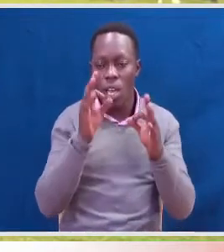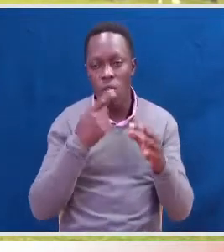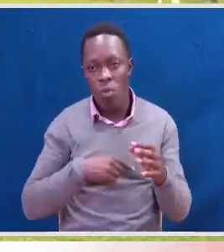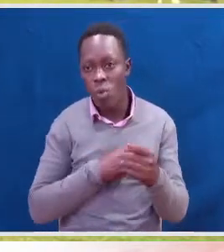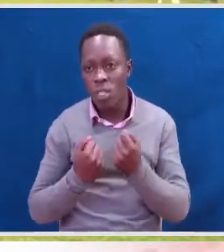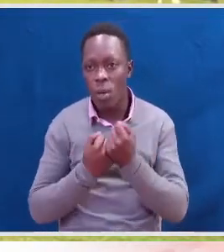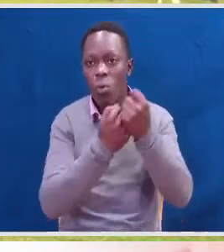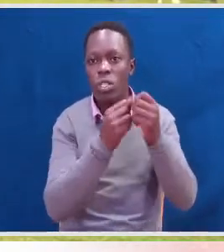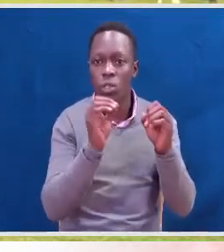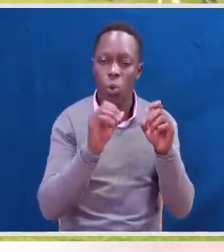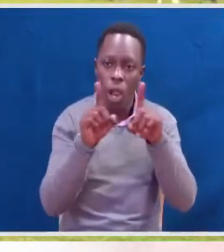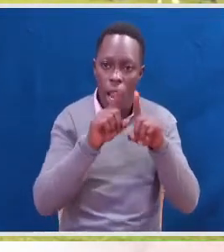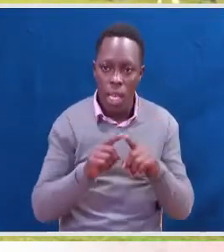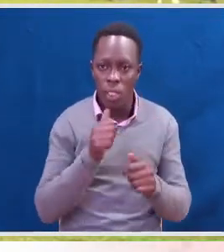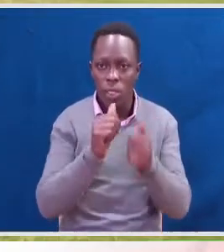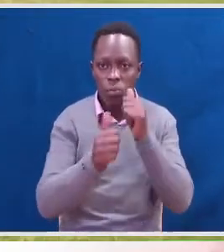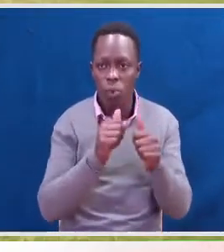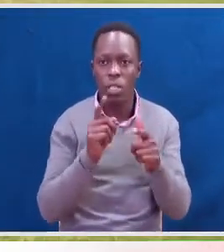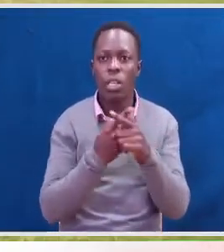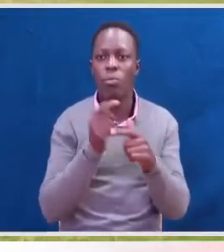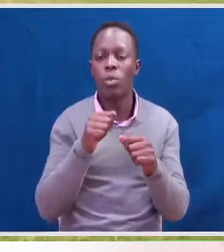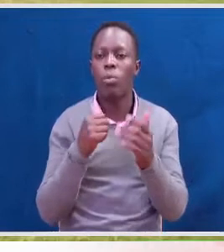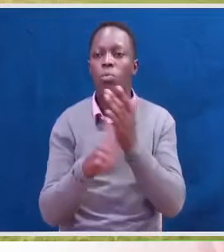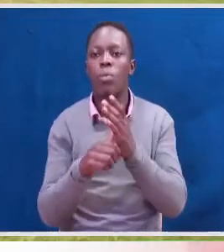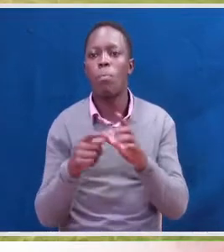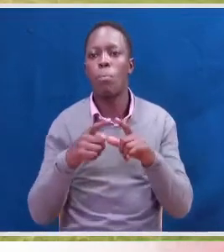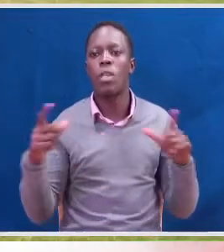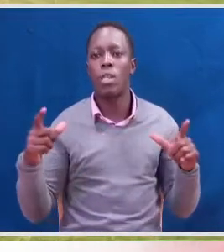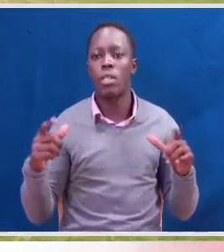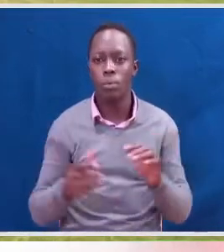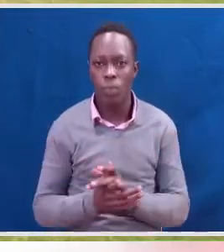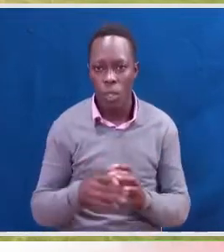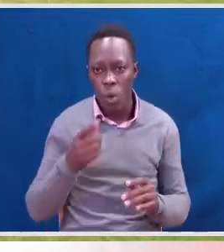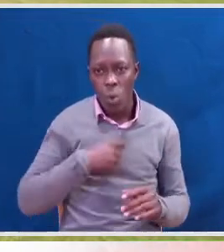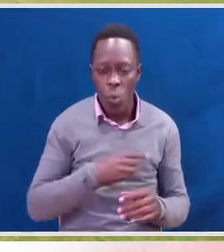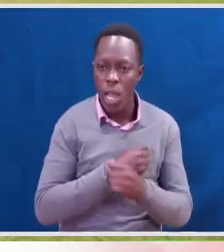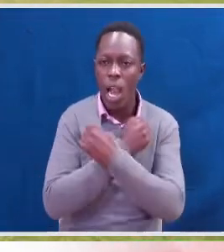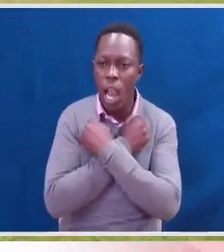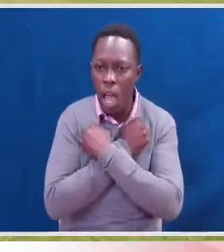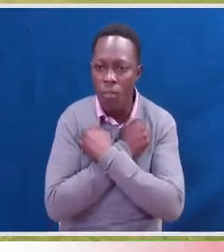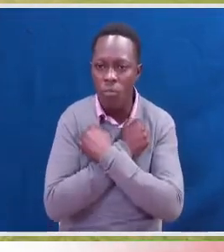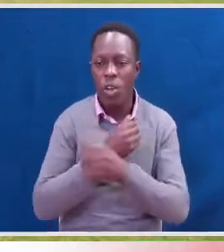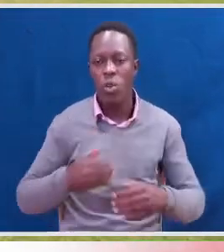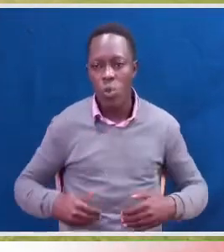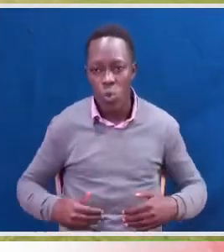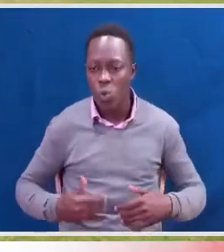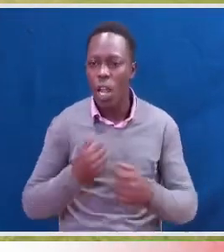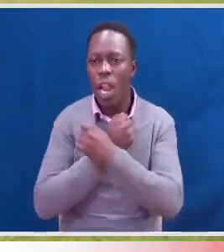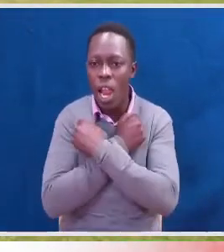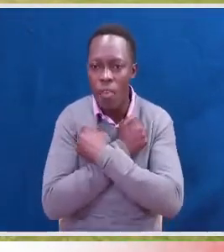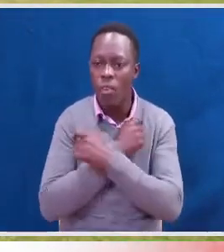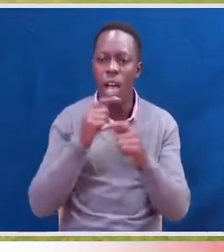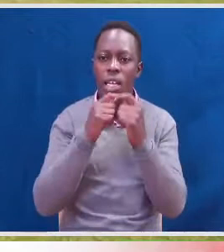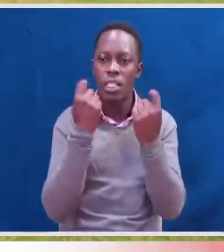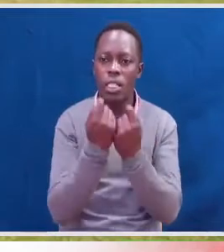support sports kwa county itakuwa shida. Huwa hiyo ndio kawaida yetu, kwa sababu tunapenda hao vijana na tunapenda hii timu yetu. Huwa